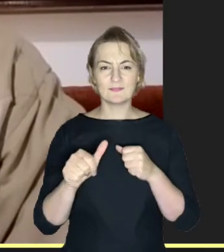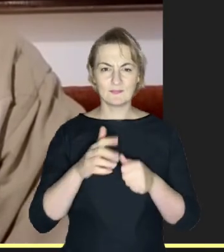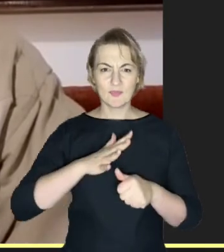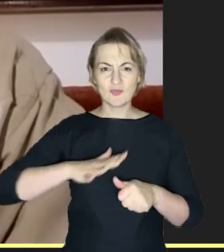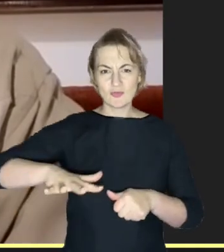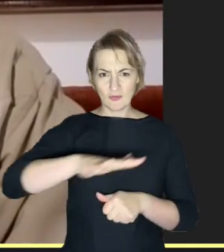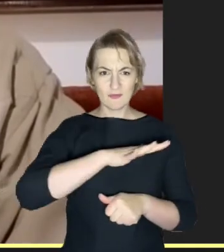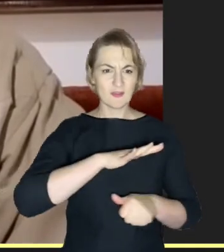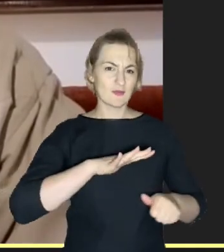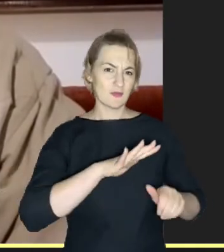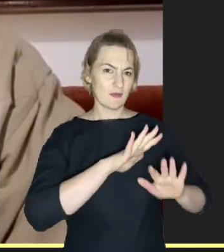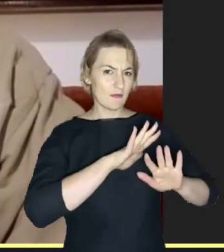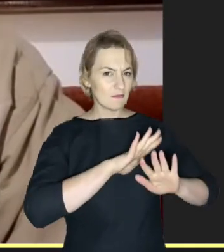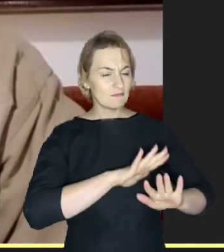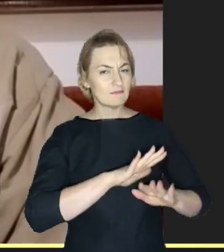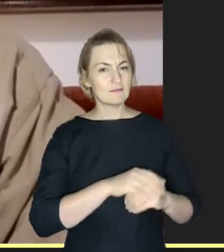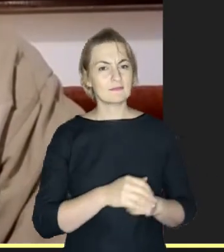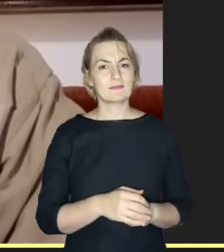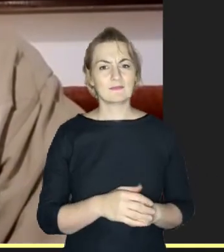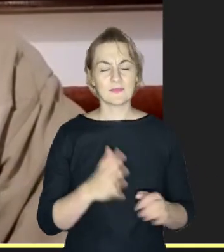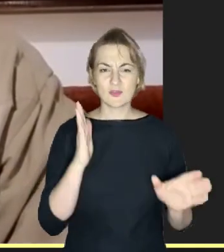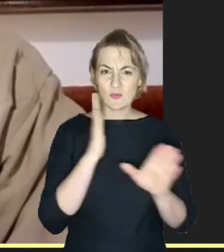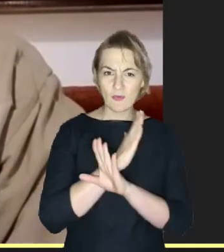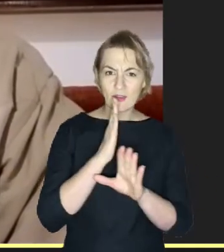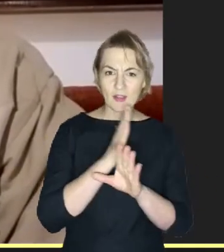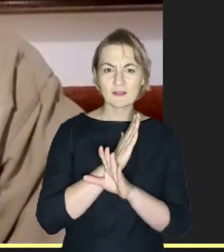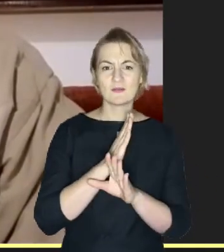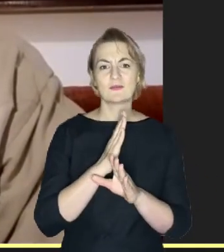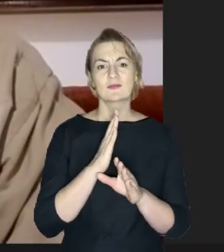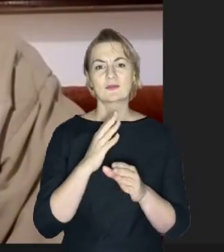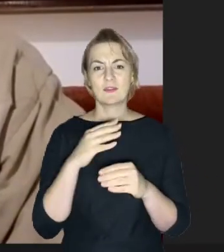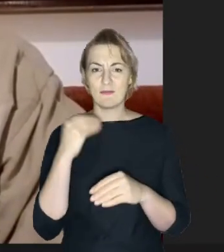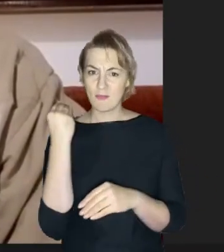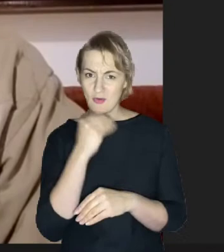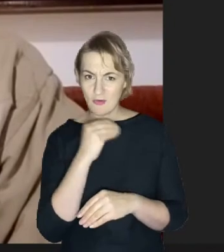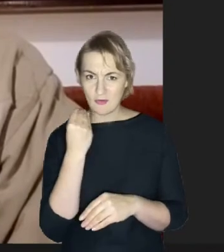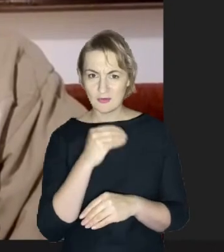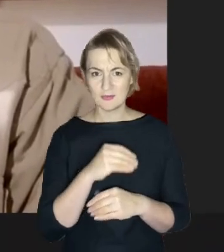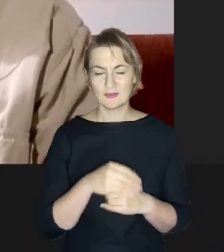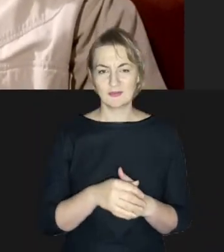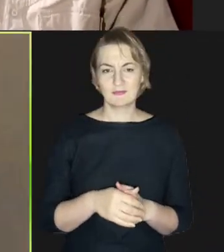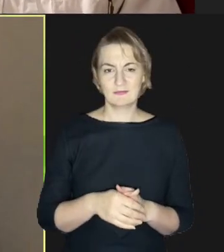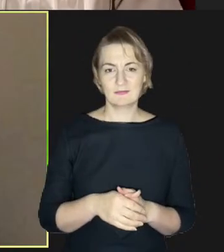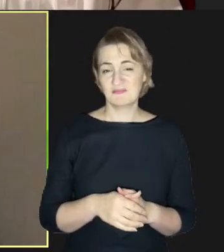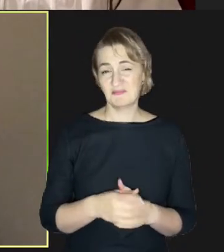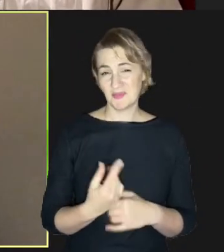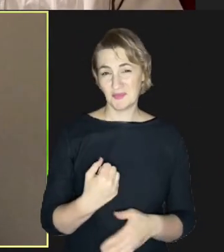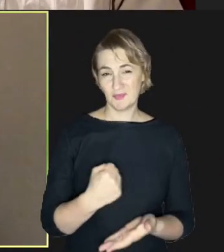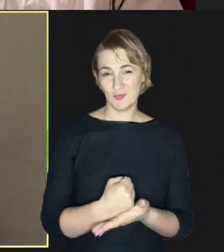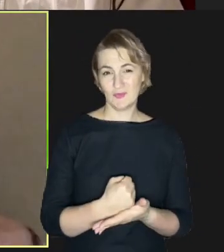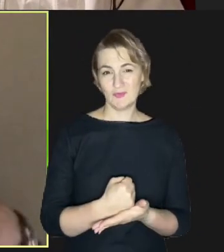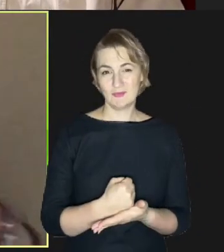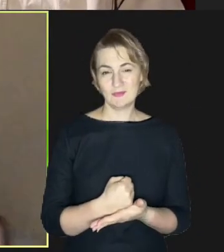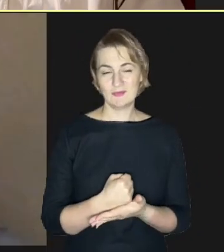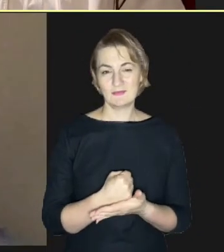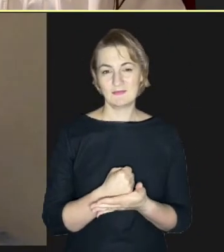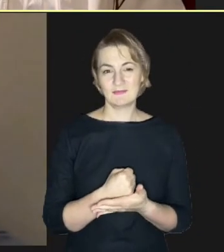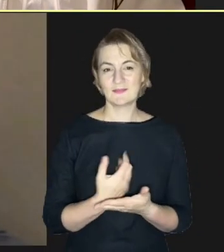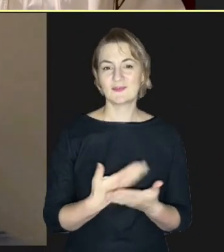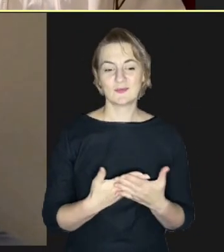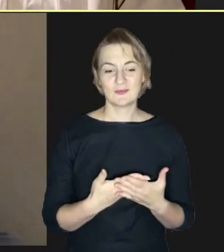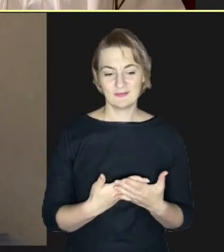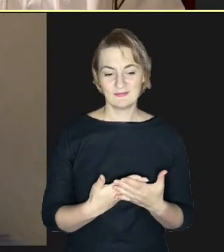środowisko, ziemię, na której stoimy, powietrze, którym oddychamy, oceany. Ale nie musi, bo no